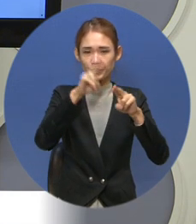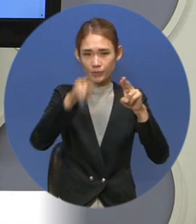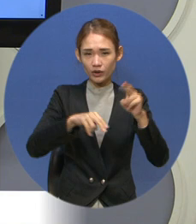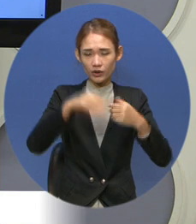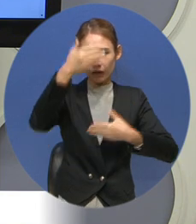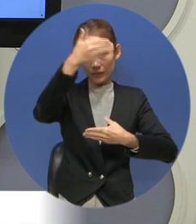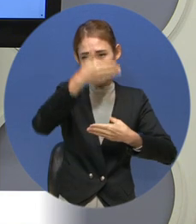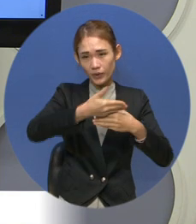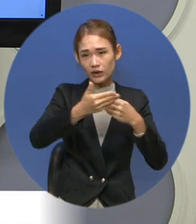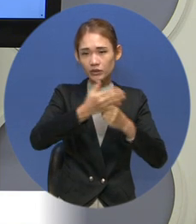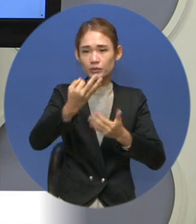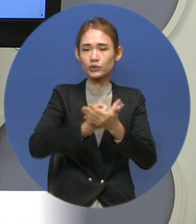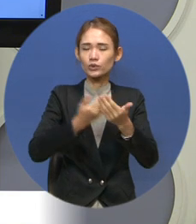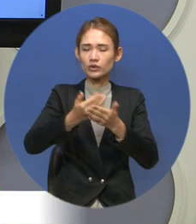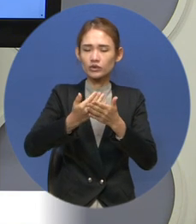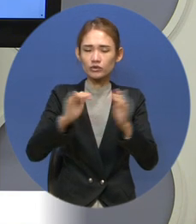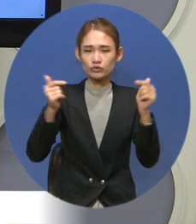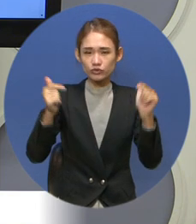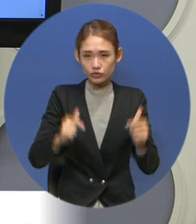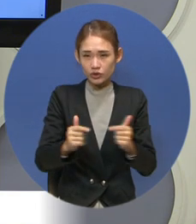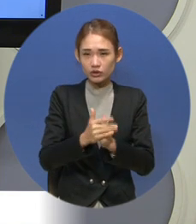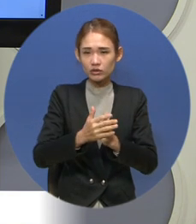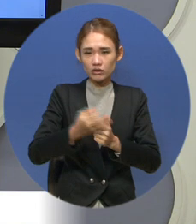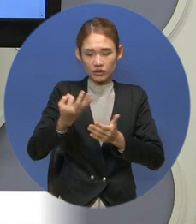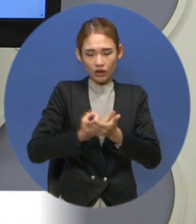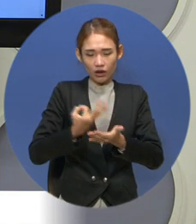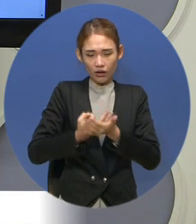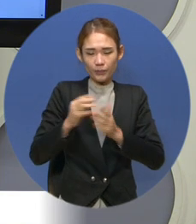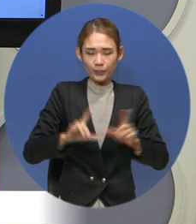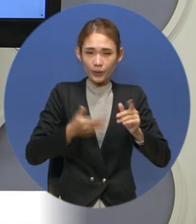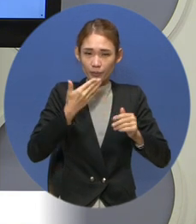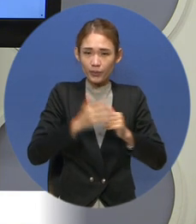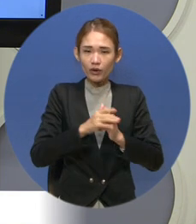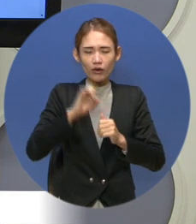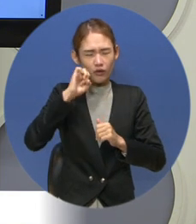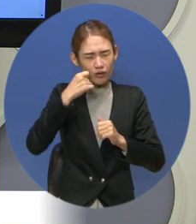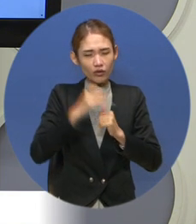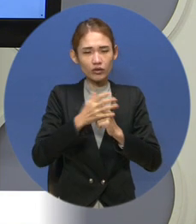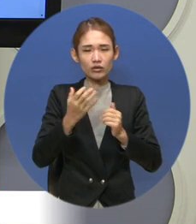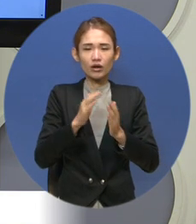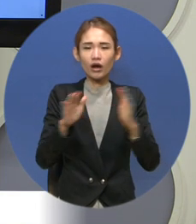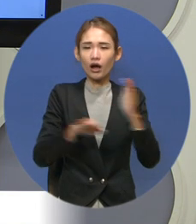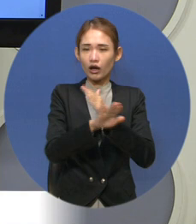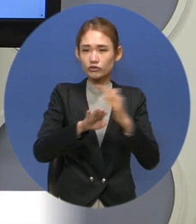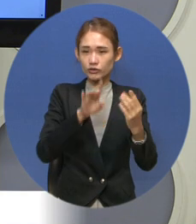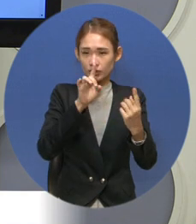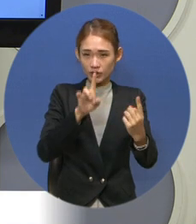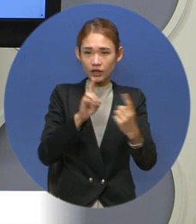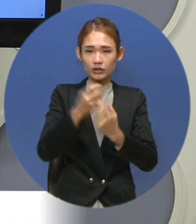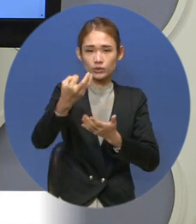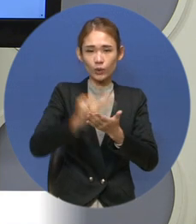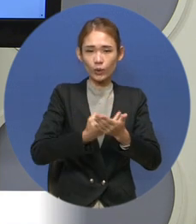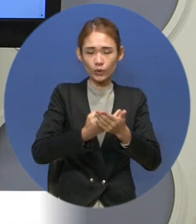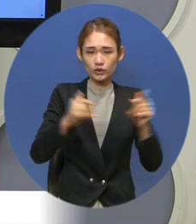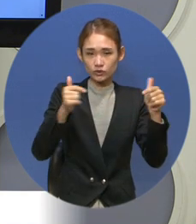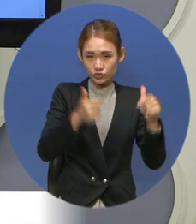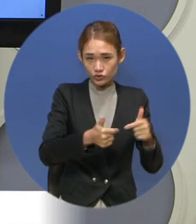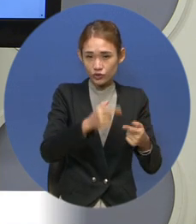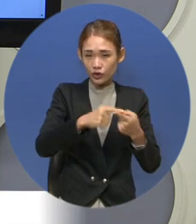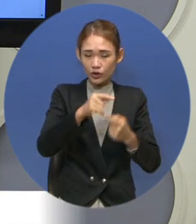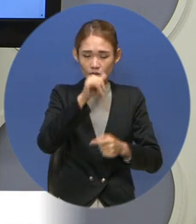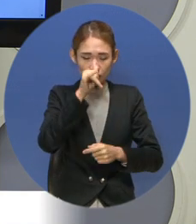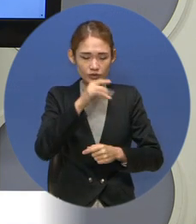소득이 감소 회 생계가 곤란한 코로나 일고 피의 가구를 대상으로 소득 감소 여부와 기존